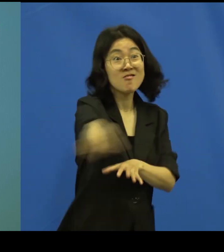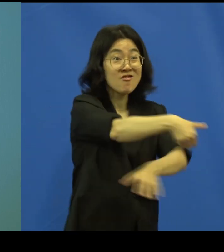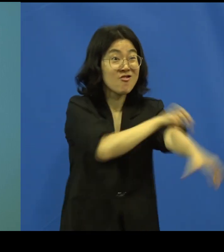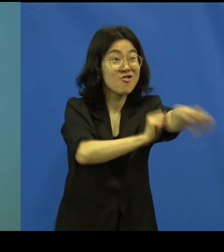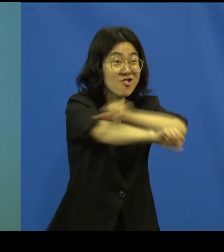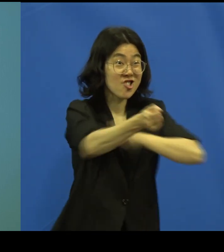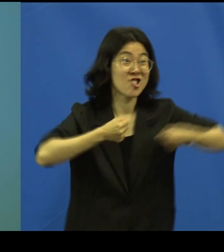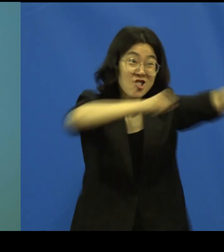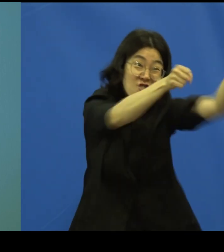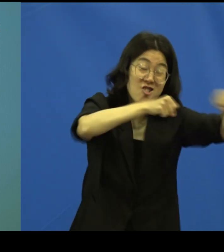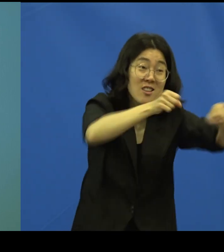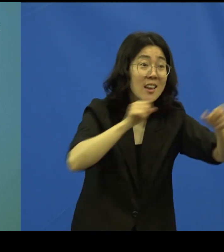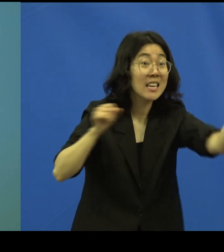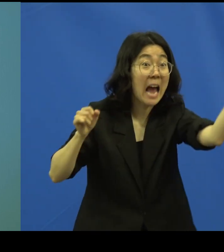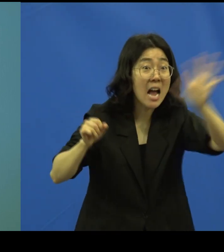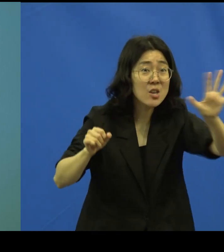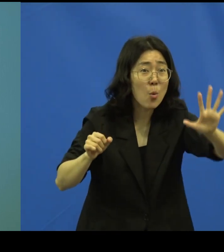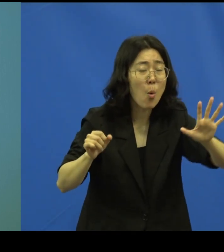예수님이 가르쳐주신